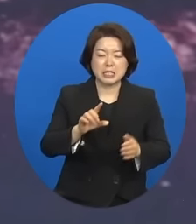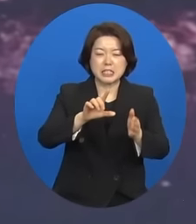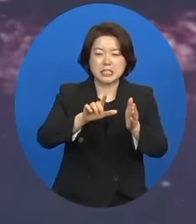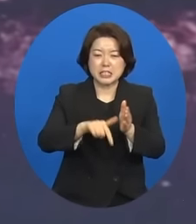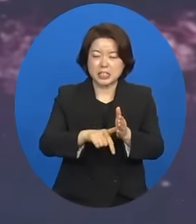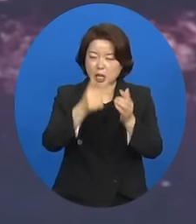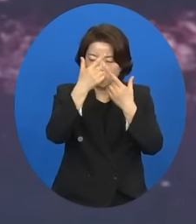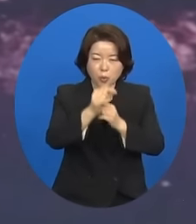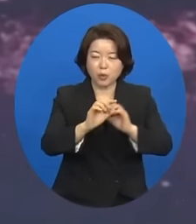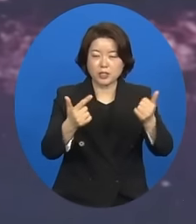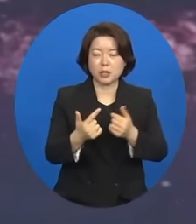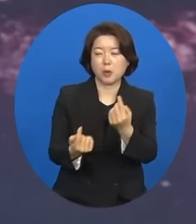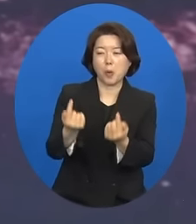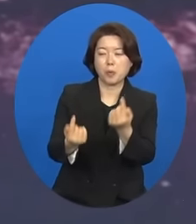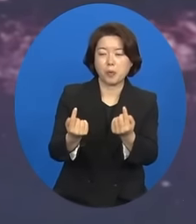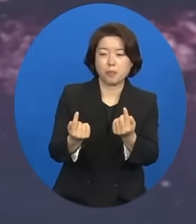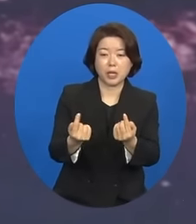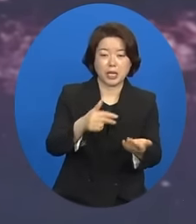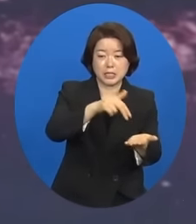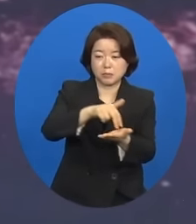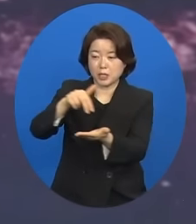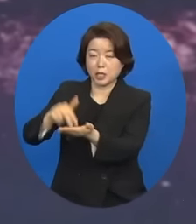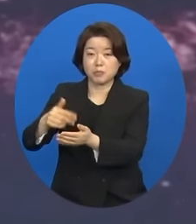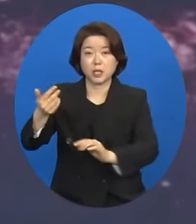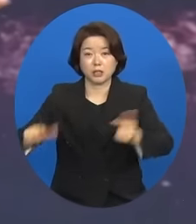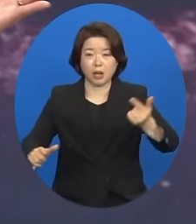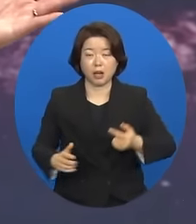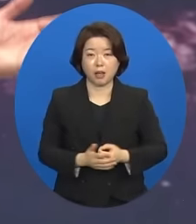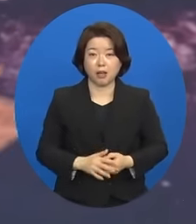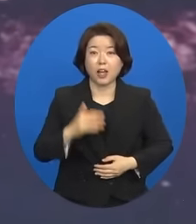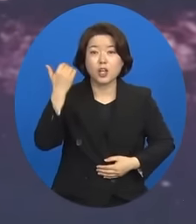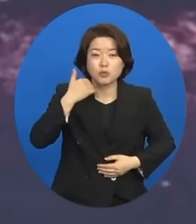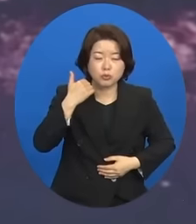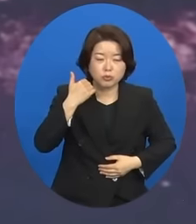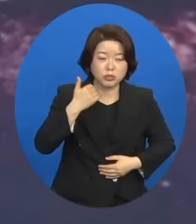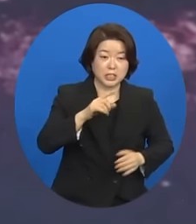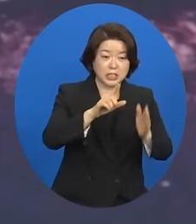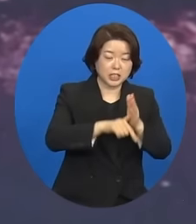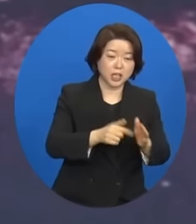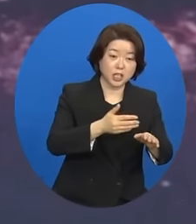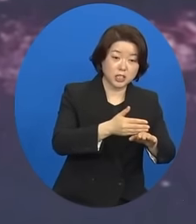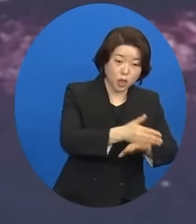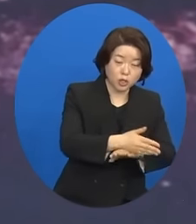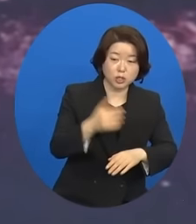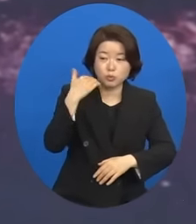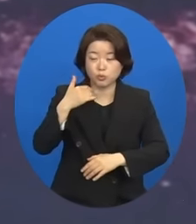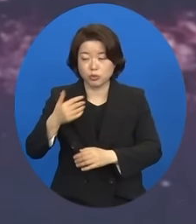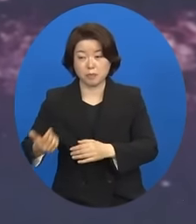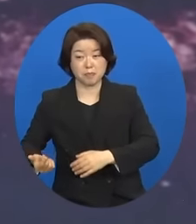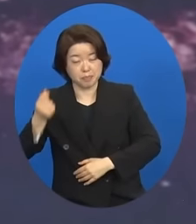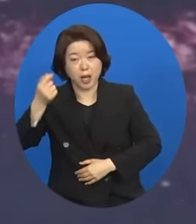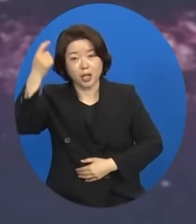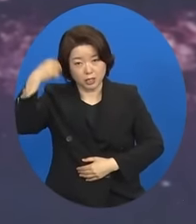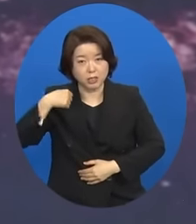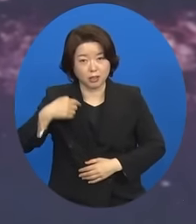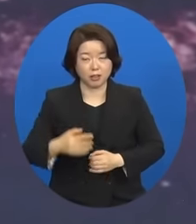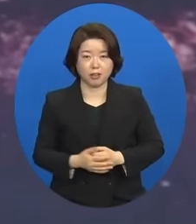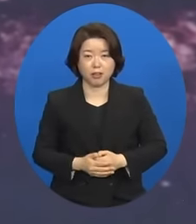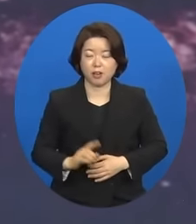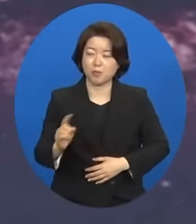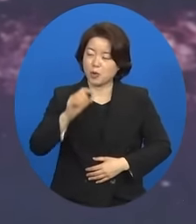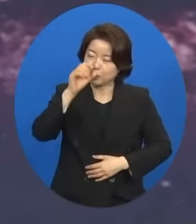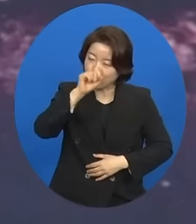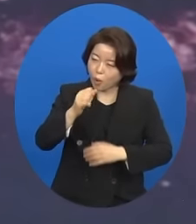흐르지 않는다는 겁니다 누구에게는 빨리 흘러가고 누구에게는 천천히 흘러간다 여러분 굉장히 기뻐하고 좋아하는 일들은 시간이 빨리